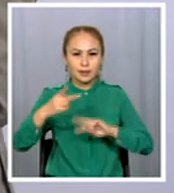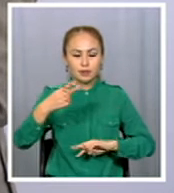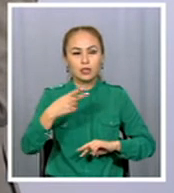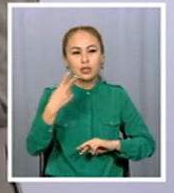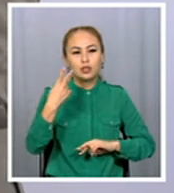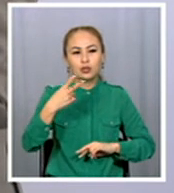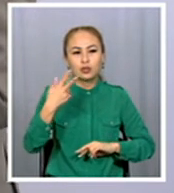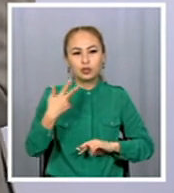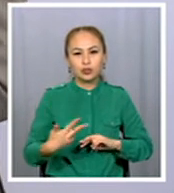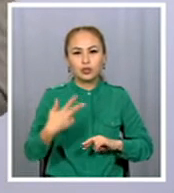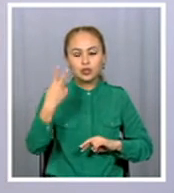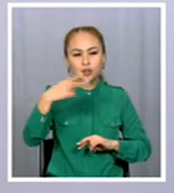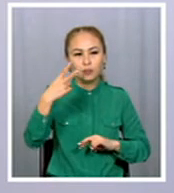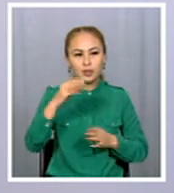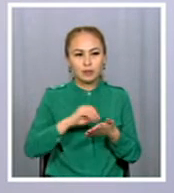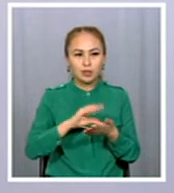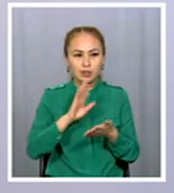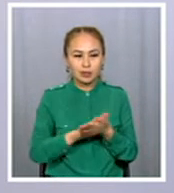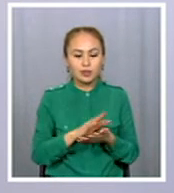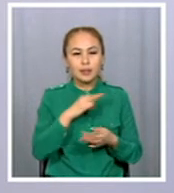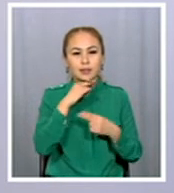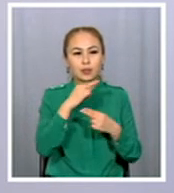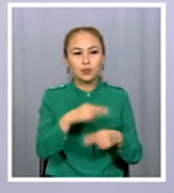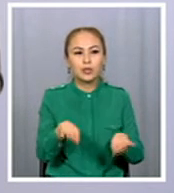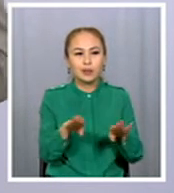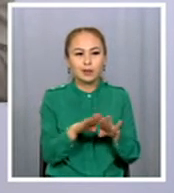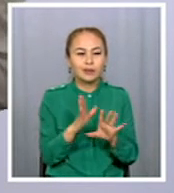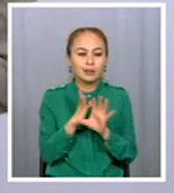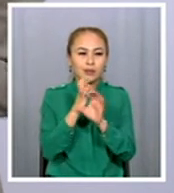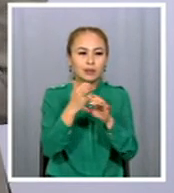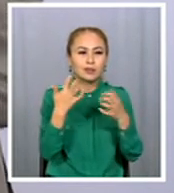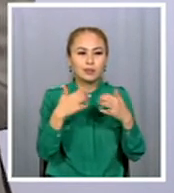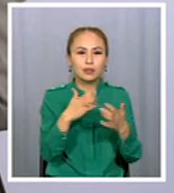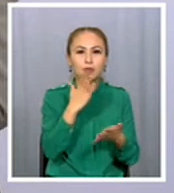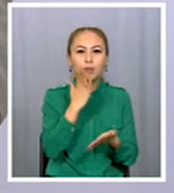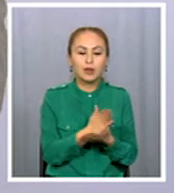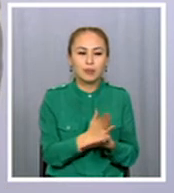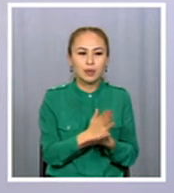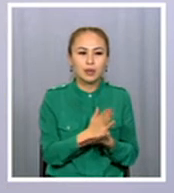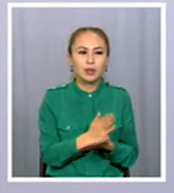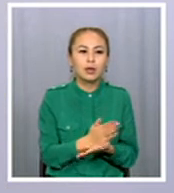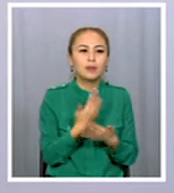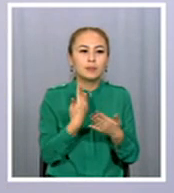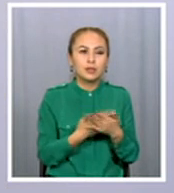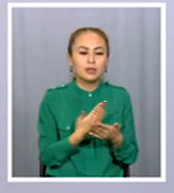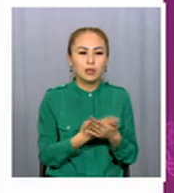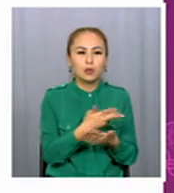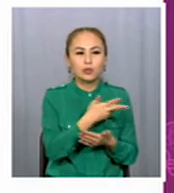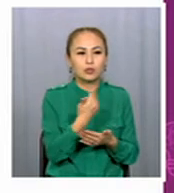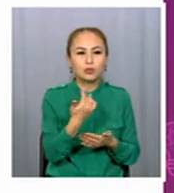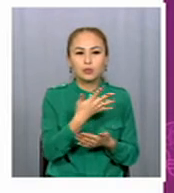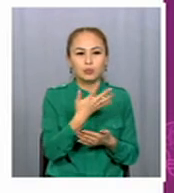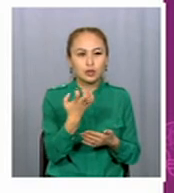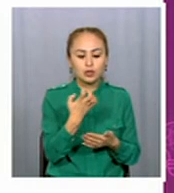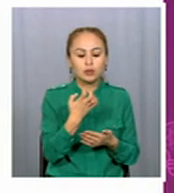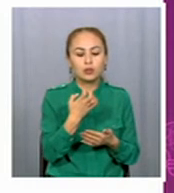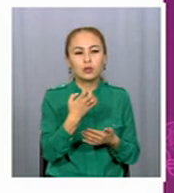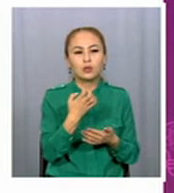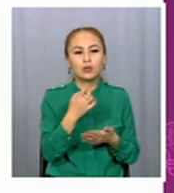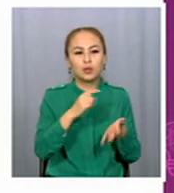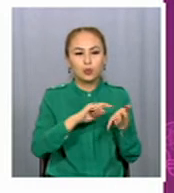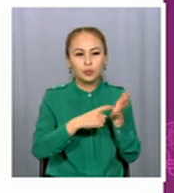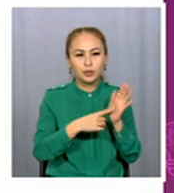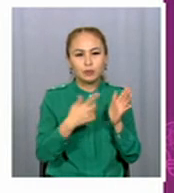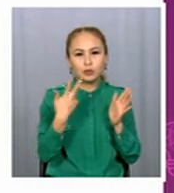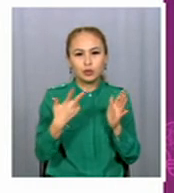жазылады. Жақсы, назар аударайық болар. Қысқаратын сандар бар ма? Мысалы, 31500-бен 3